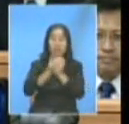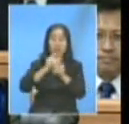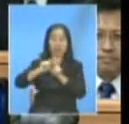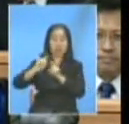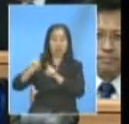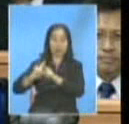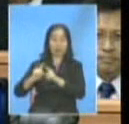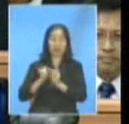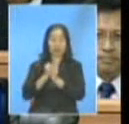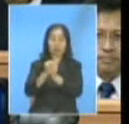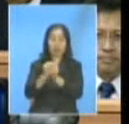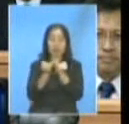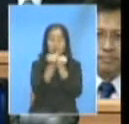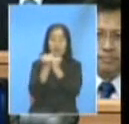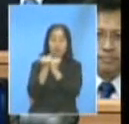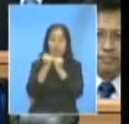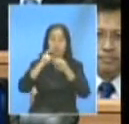างๆก็เพื่อพวกฟ้องของตัวเอง